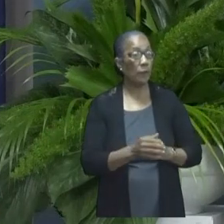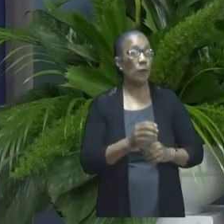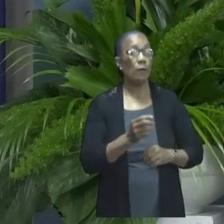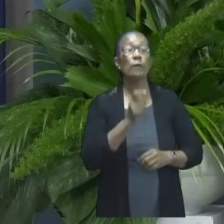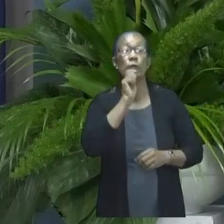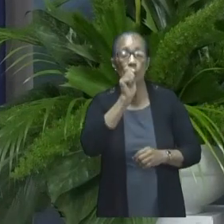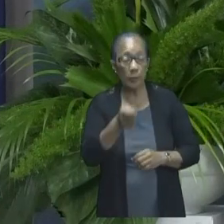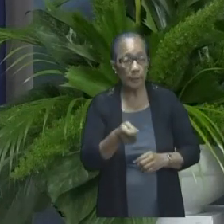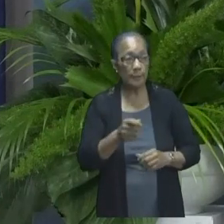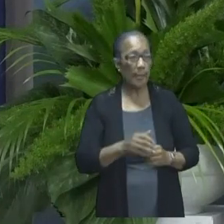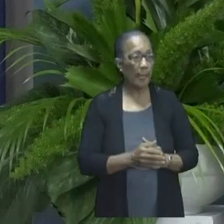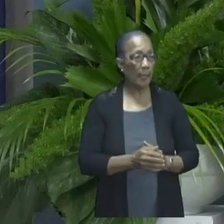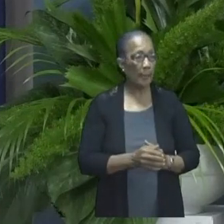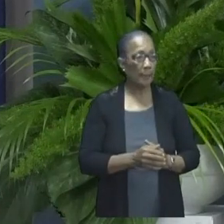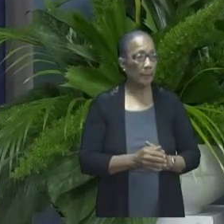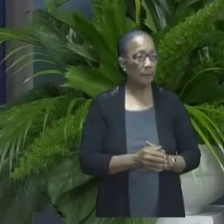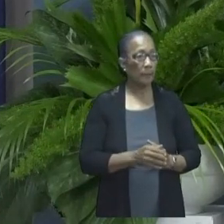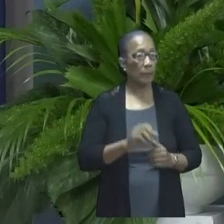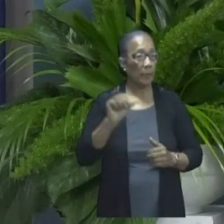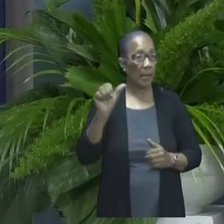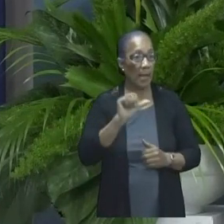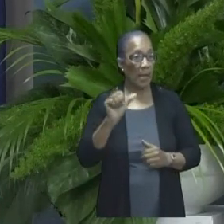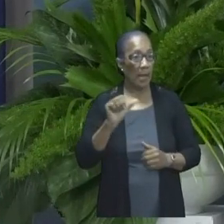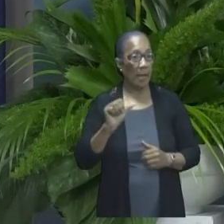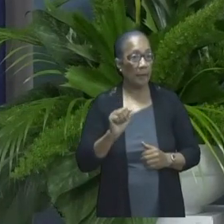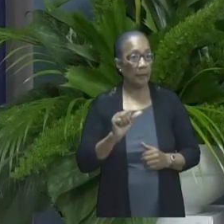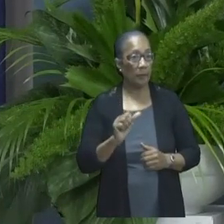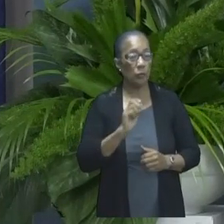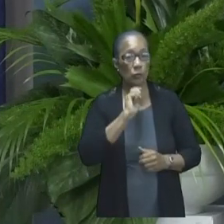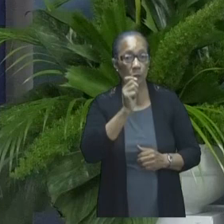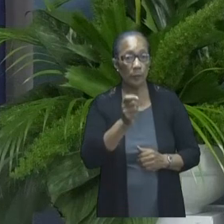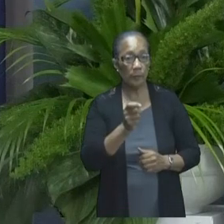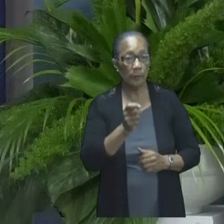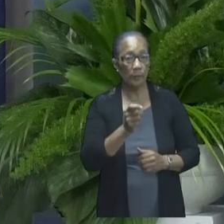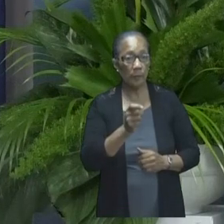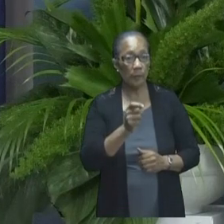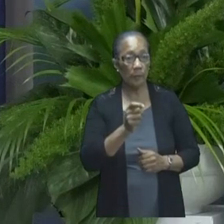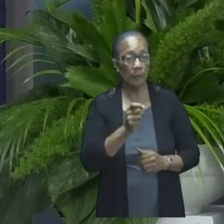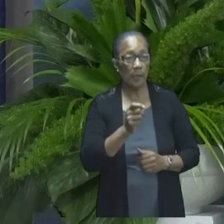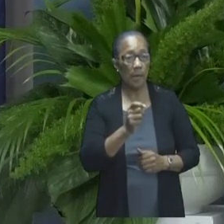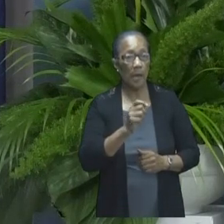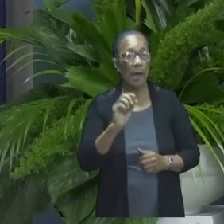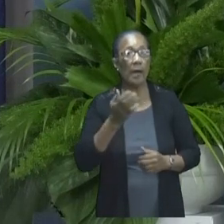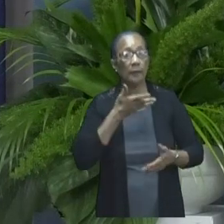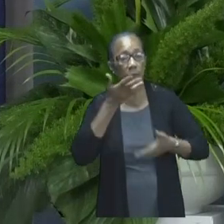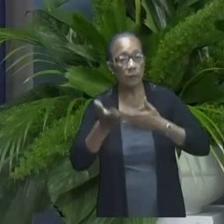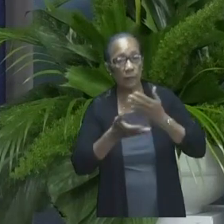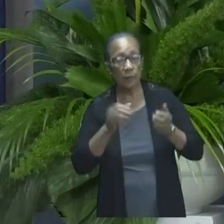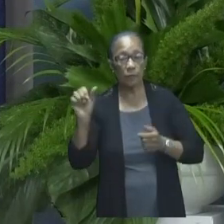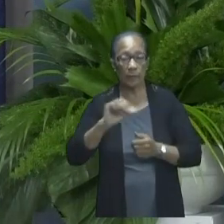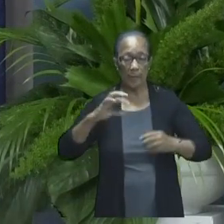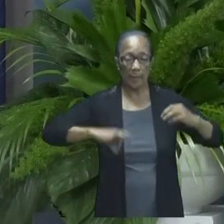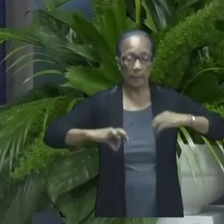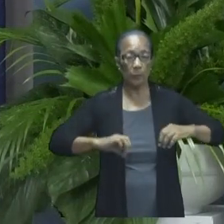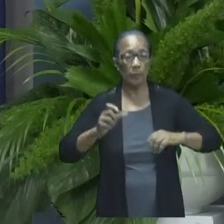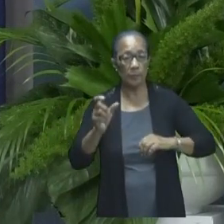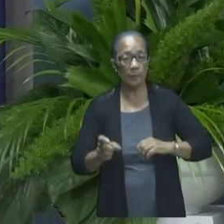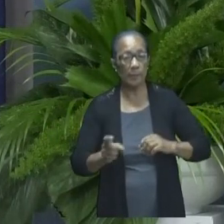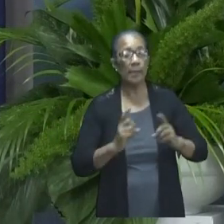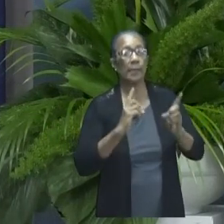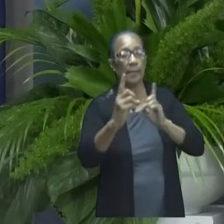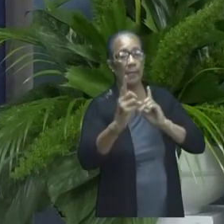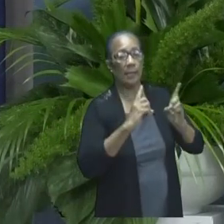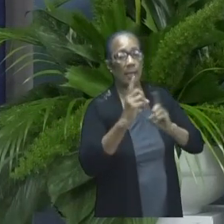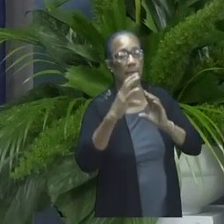om aan de journalisten om toch wel de resterende vragen die ze hebben voor de roem die voordeel hoeverre ministeries dat hierop in te doen ik wil de minister